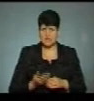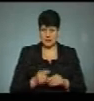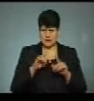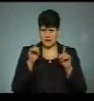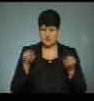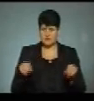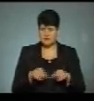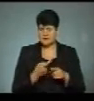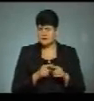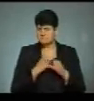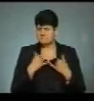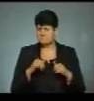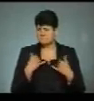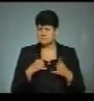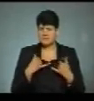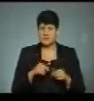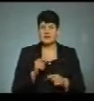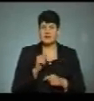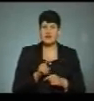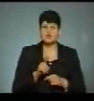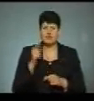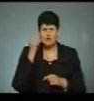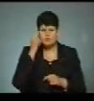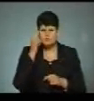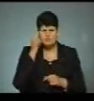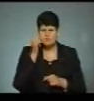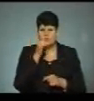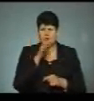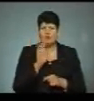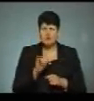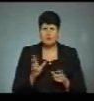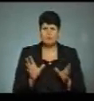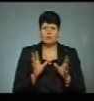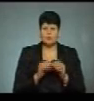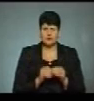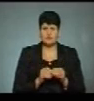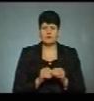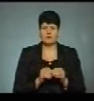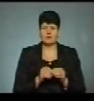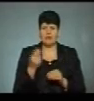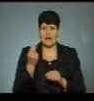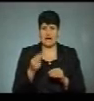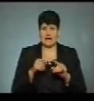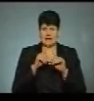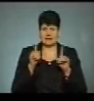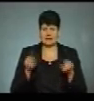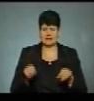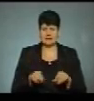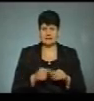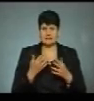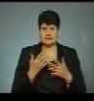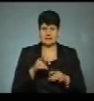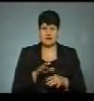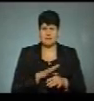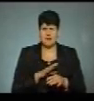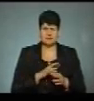таке вражаюче, то, що навіть в голові не вкладується, що таке можна було поєднувати саме в картинах. І настільки таке